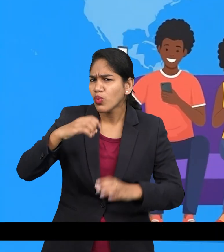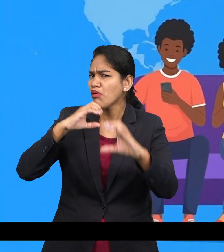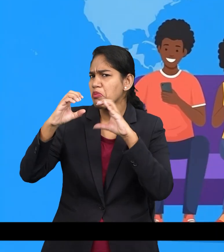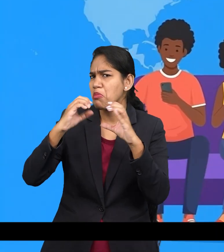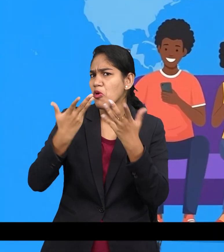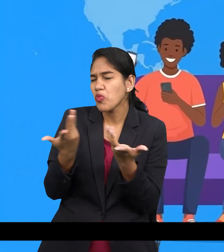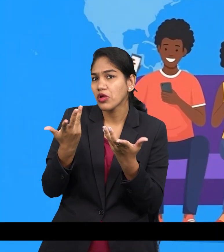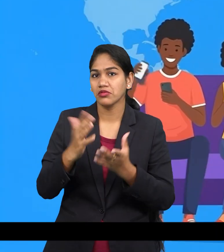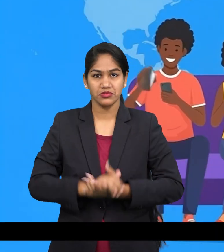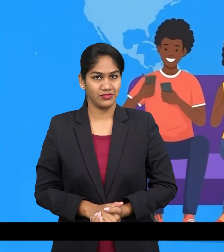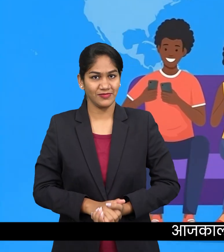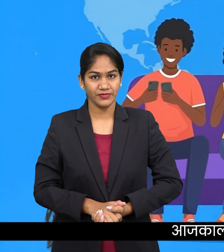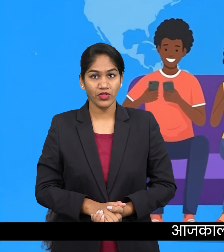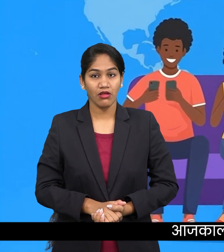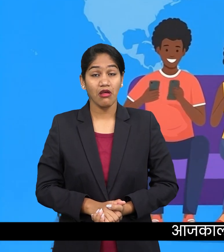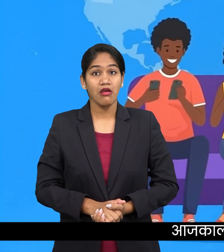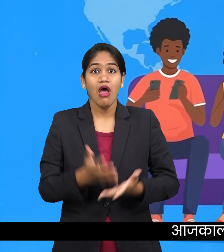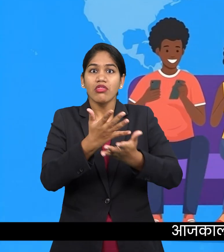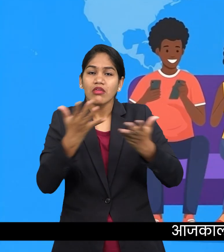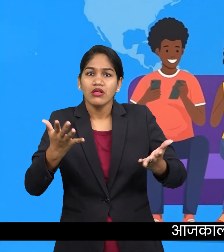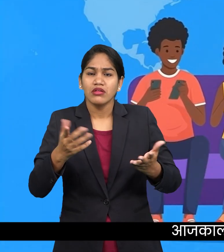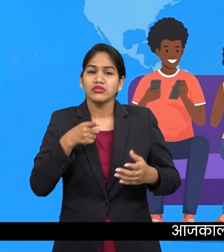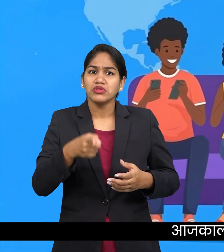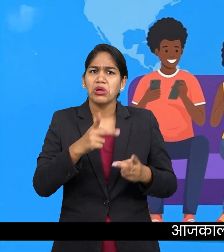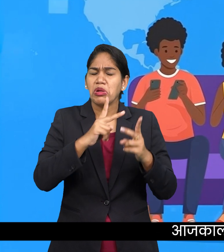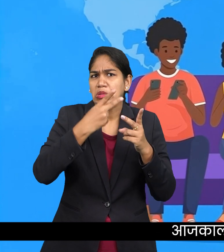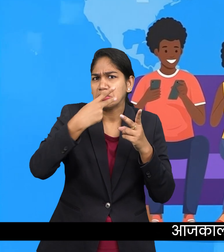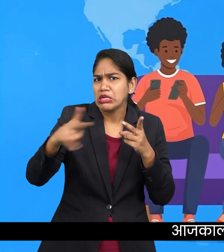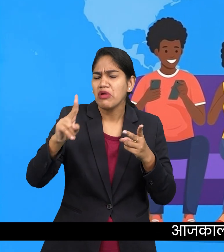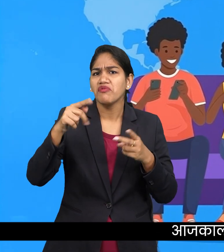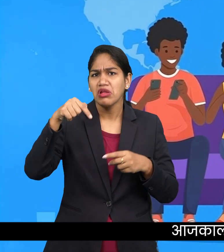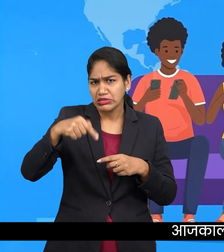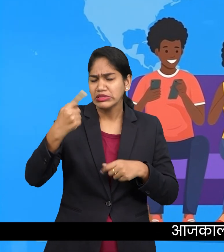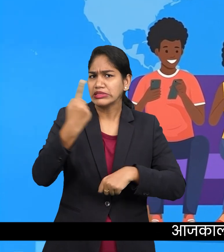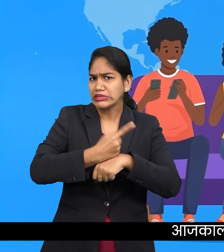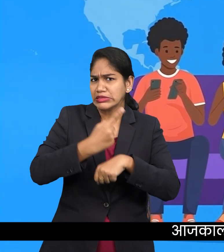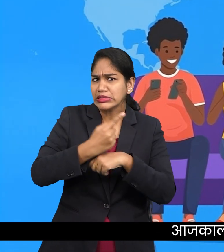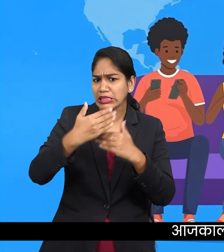आज संप्रेषण. आजकाल परिस्थिती खूप वेगळी आहे.